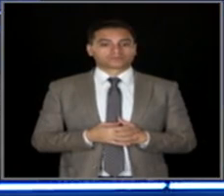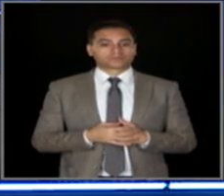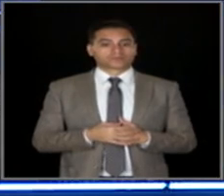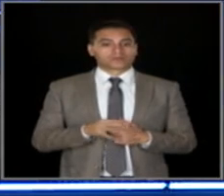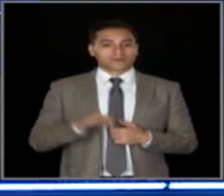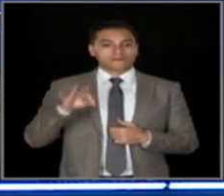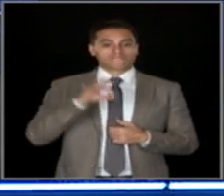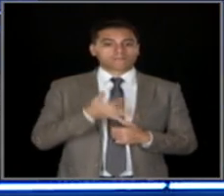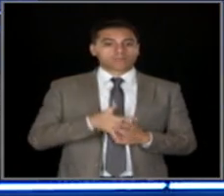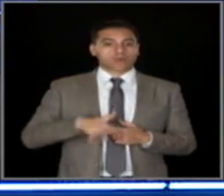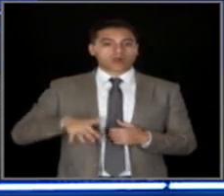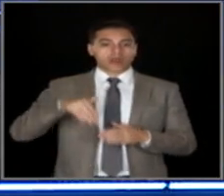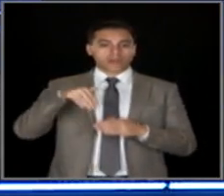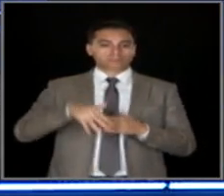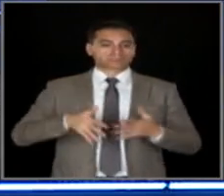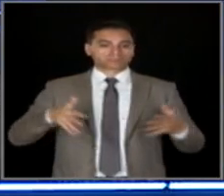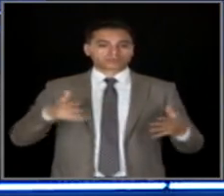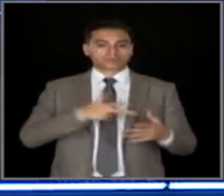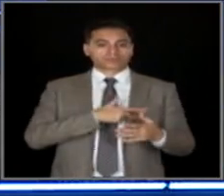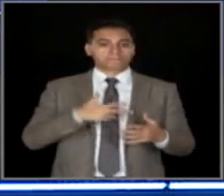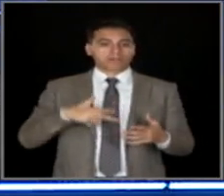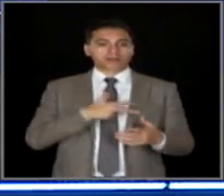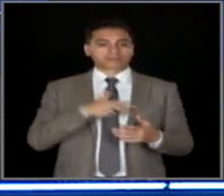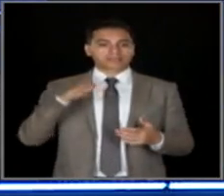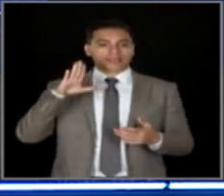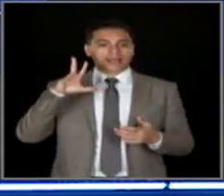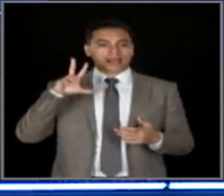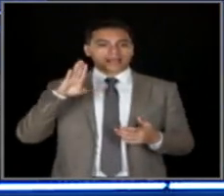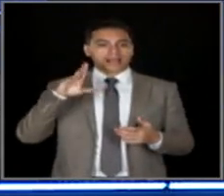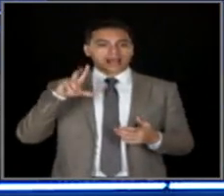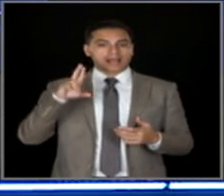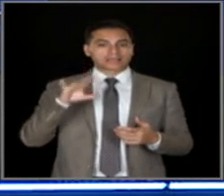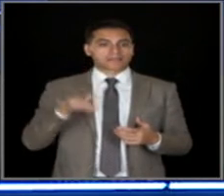في أي محيط يقع البحر الكلتي؟